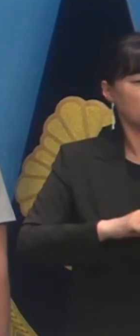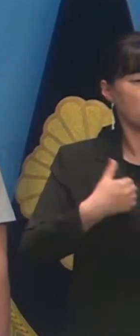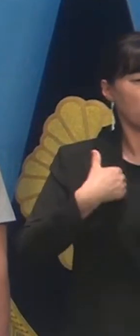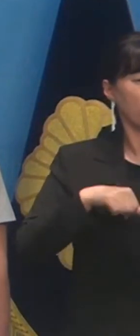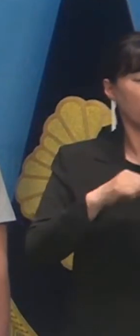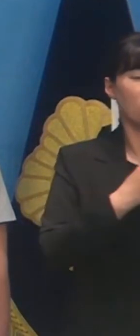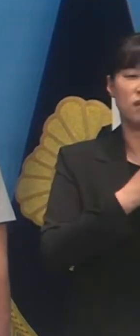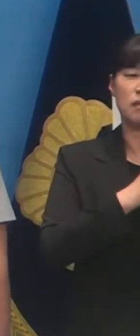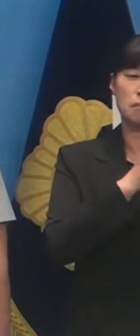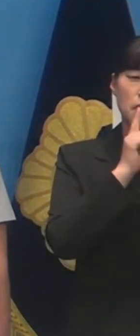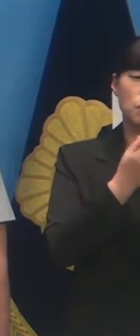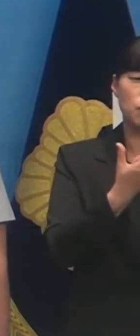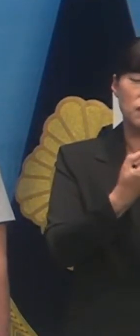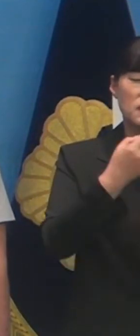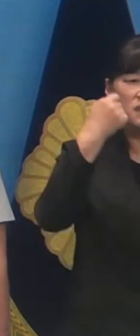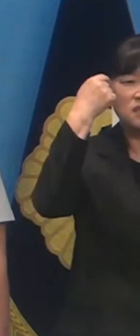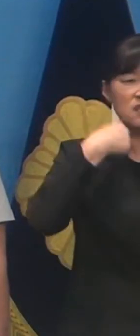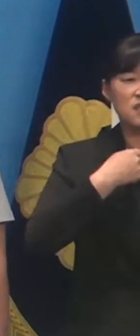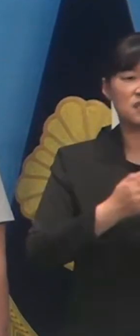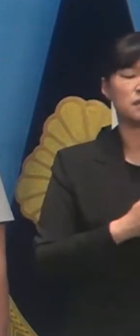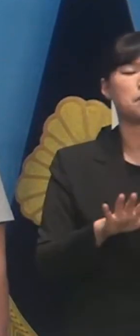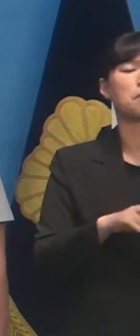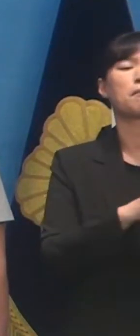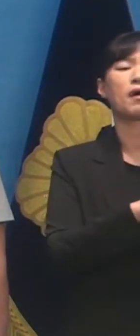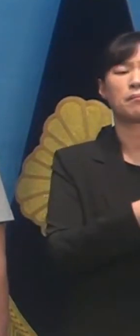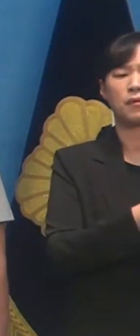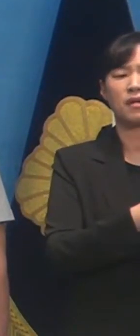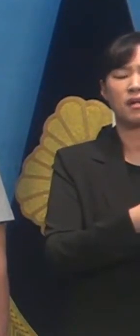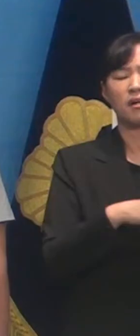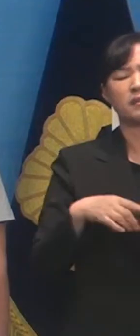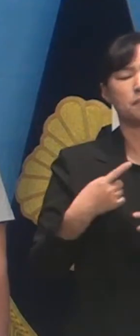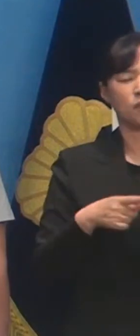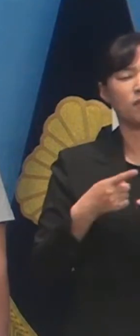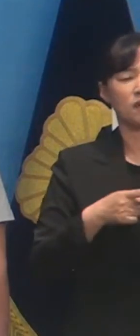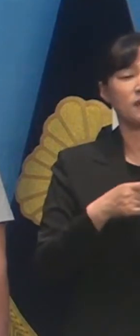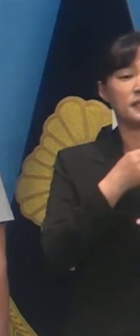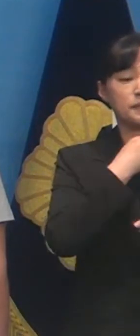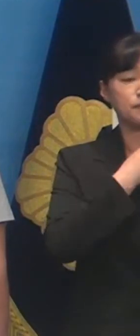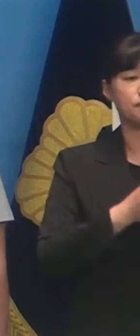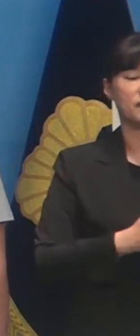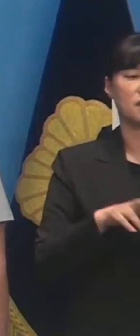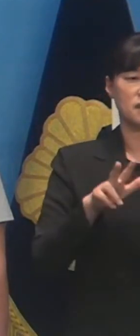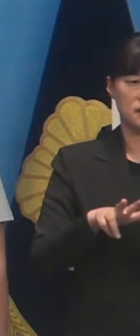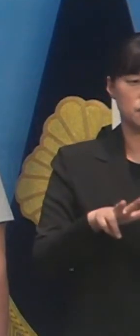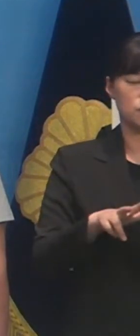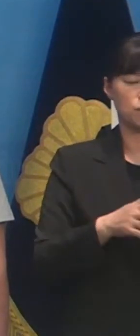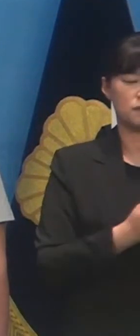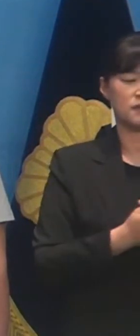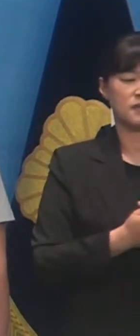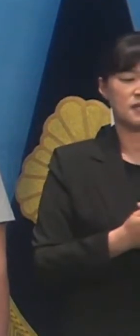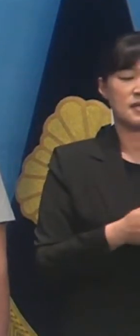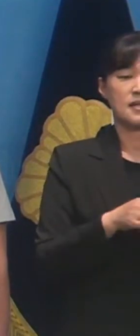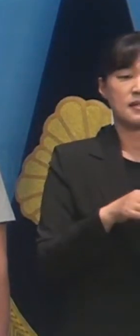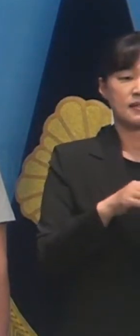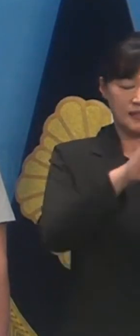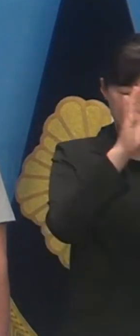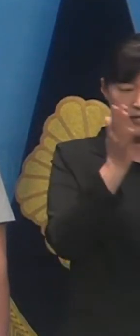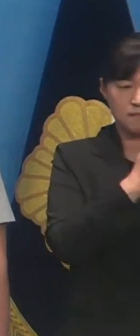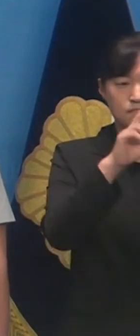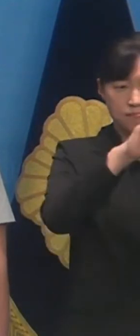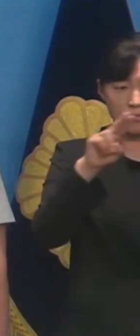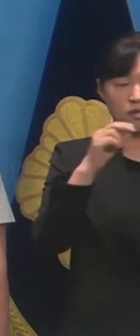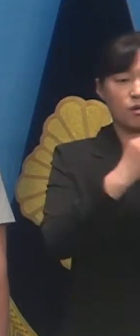생각까지 들 정도의 이런 구조조정 발표라고 평가를 하고 싶고요. 지금이라도 당장 이런 부분들을